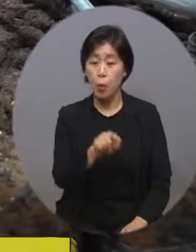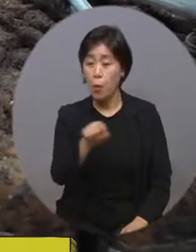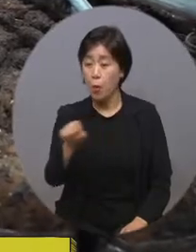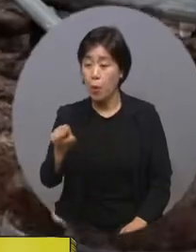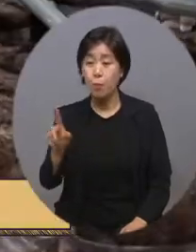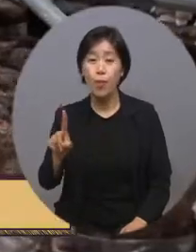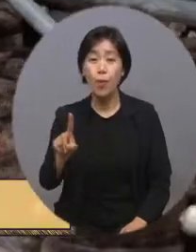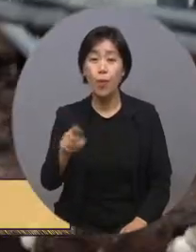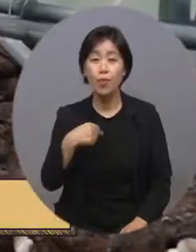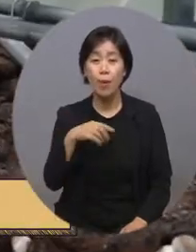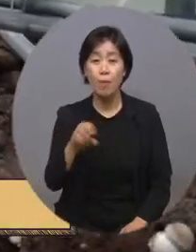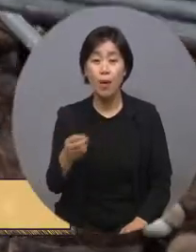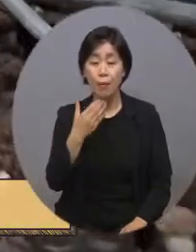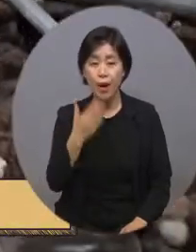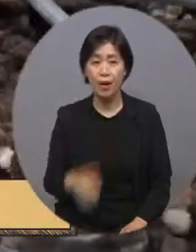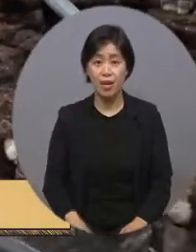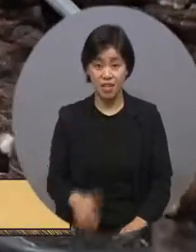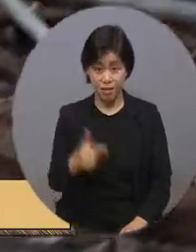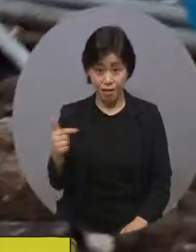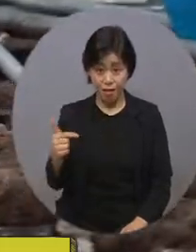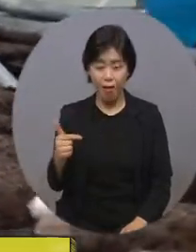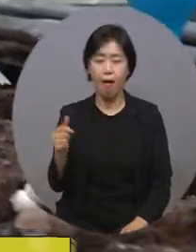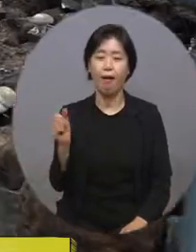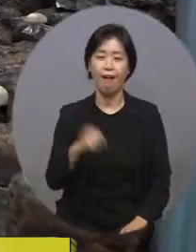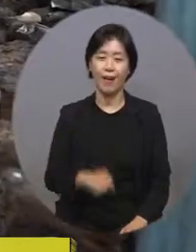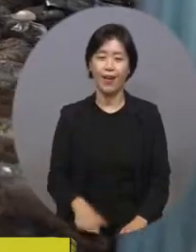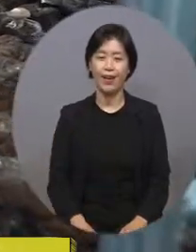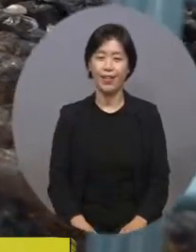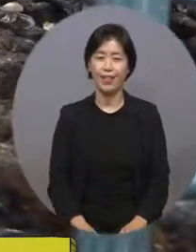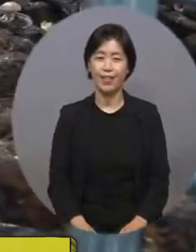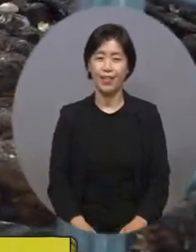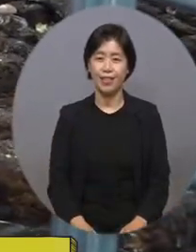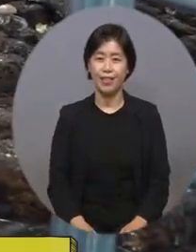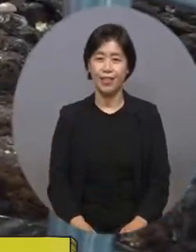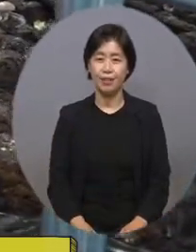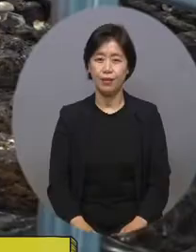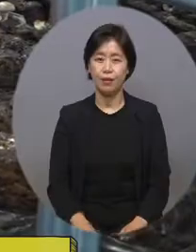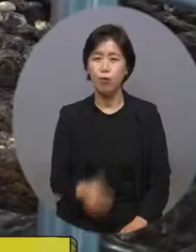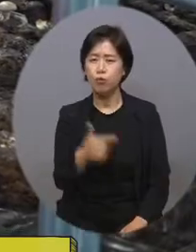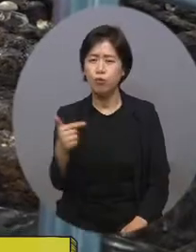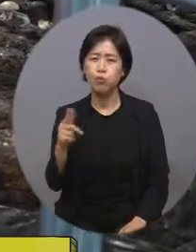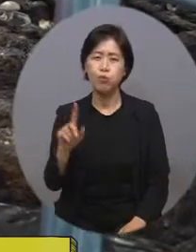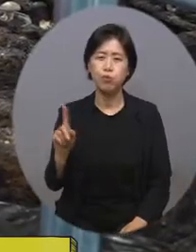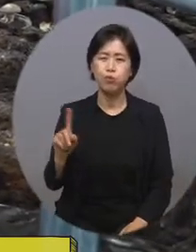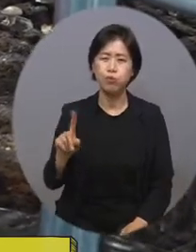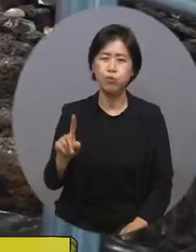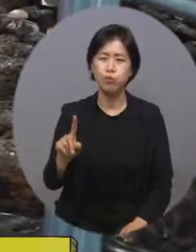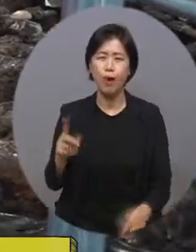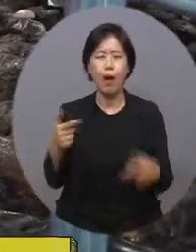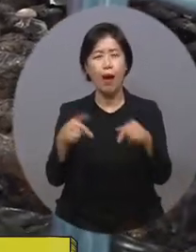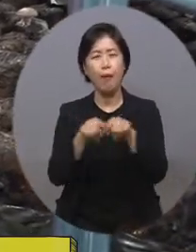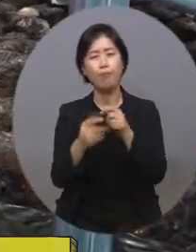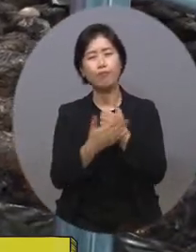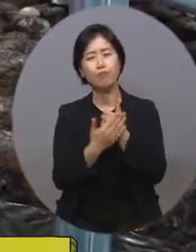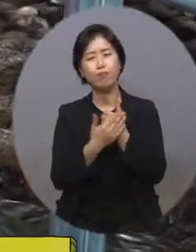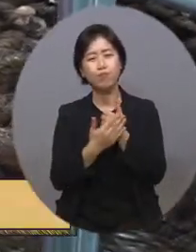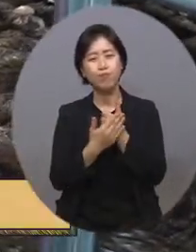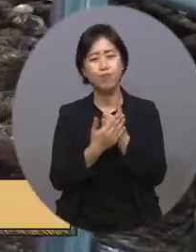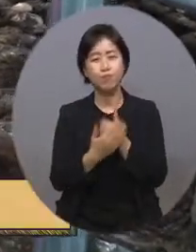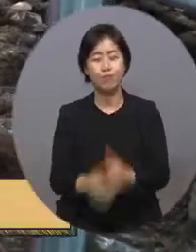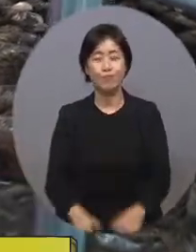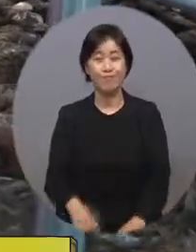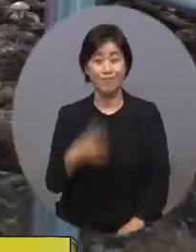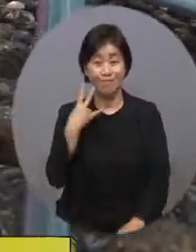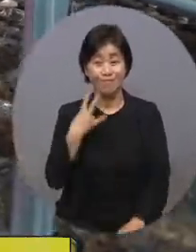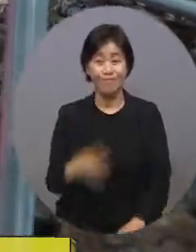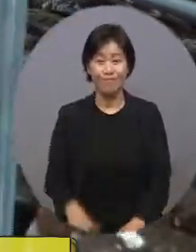떼면 될까요? 큰 거. 큰 거요? 네. 그러면은, 혹시 어떤 게 큰 건가요? 같이 찾아봐 주실 수 있으실까요? 네.